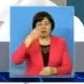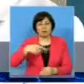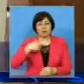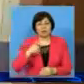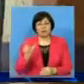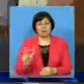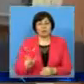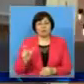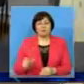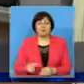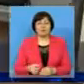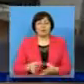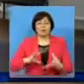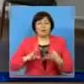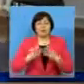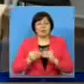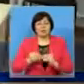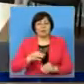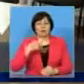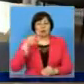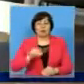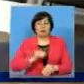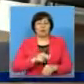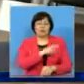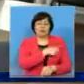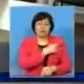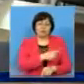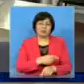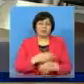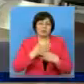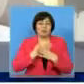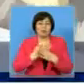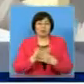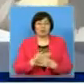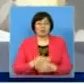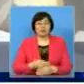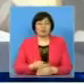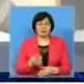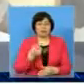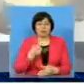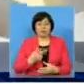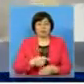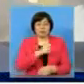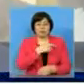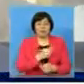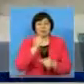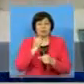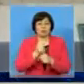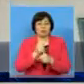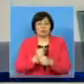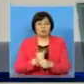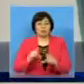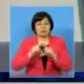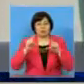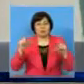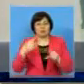азаматтарға. Жалпы тәжірибелі дәрігерге мейірбикелер көмектеседі. Мұнда тіс дәрігері де жұмыс істейді. Күндізгі